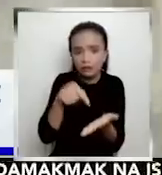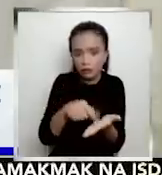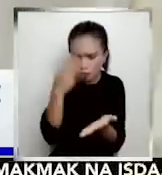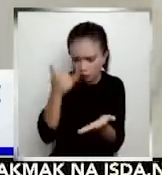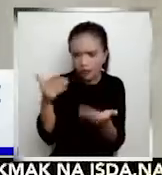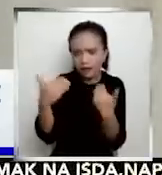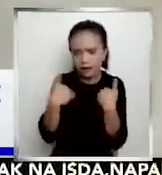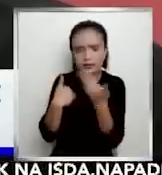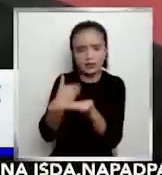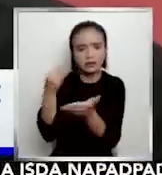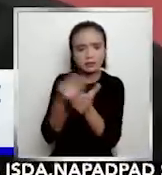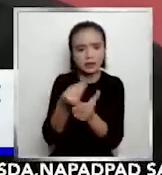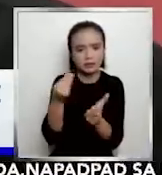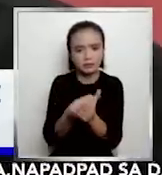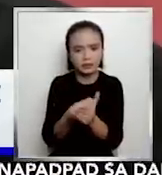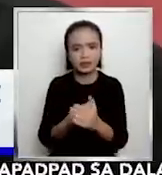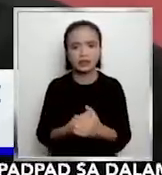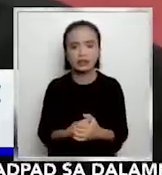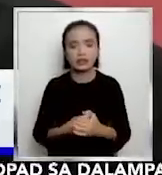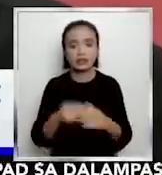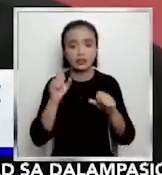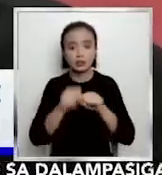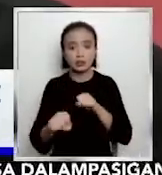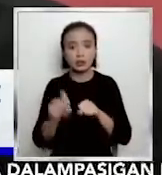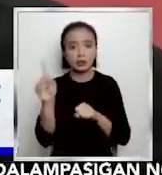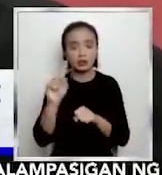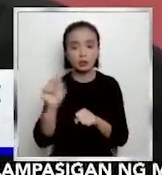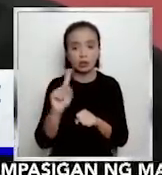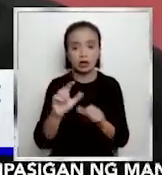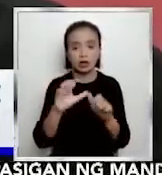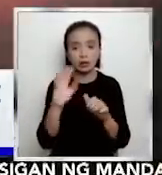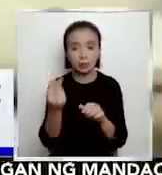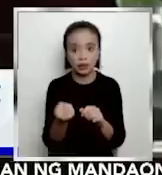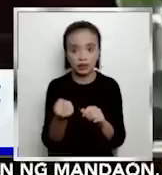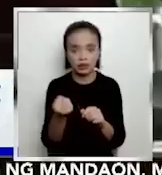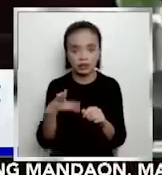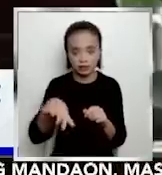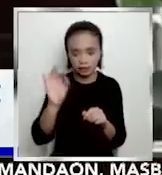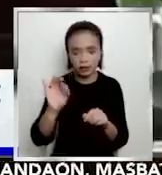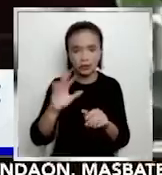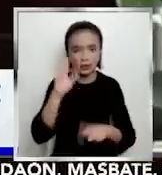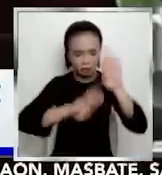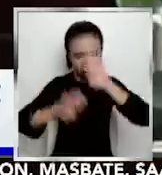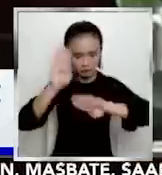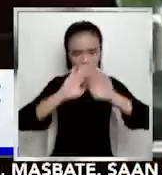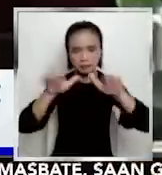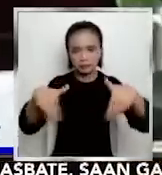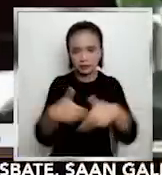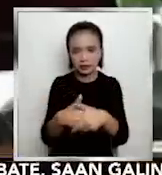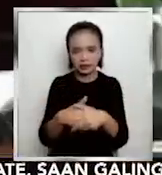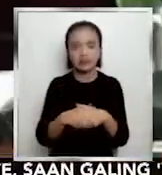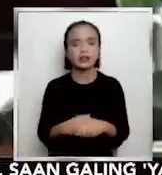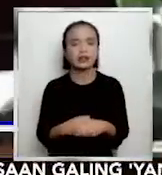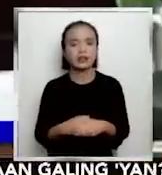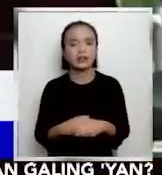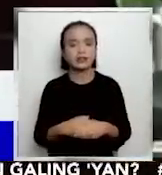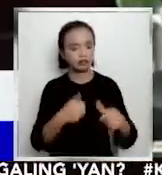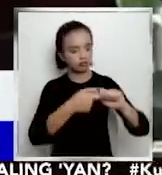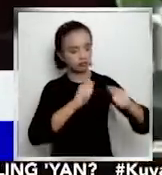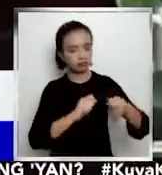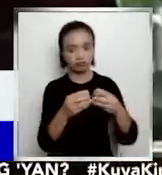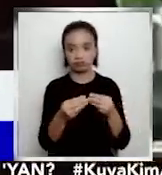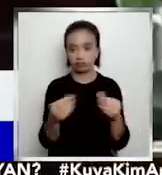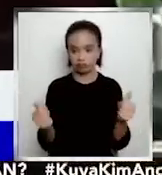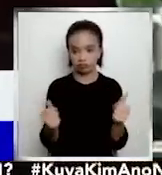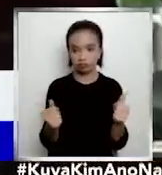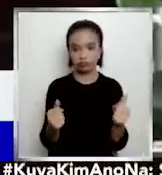Isa pang pagkakaiba kung kailan nadiskubre ang problema sa kasal. In annulment and dissolution of marriage based on